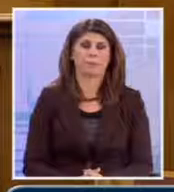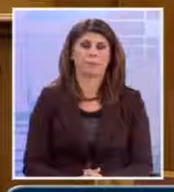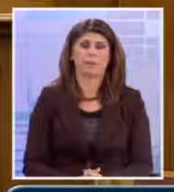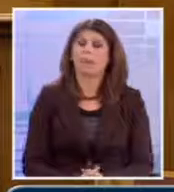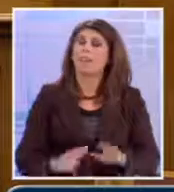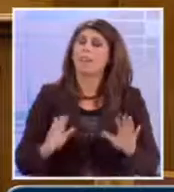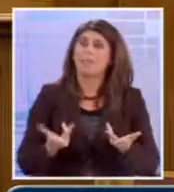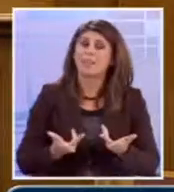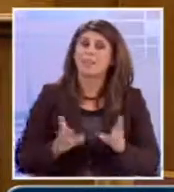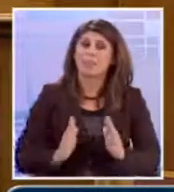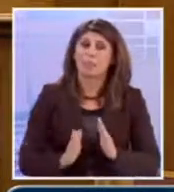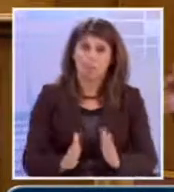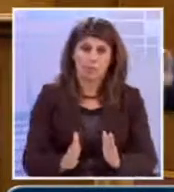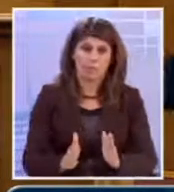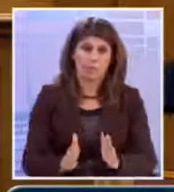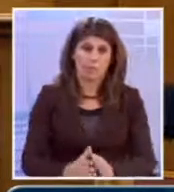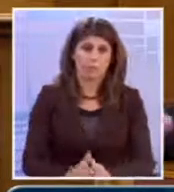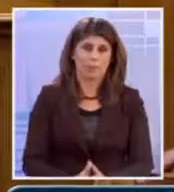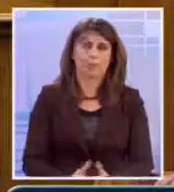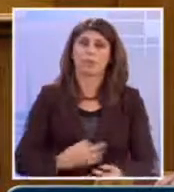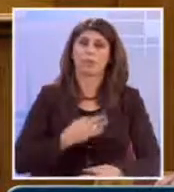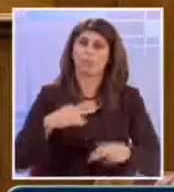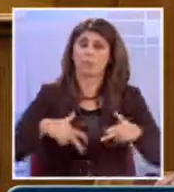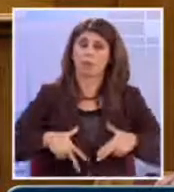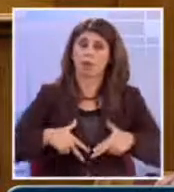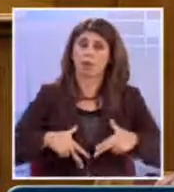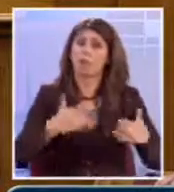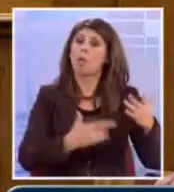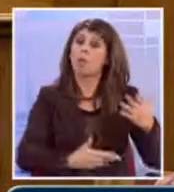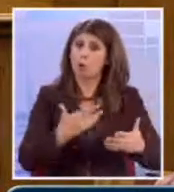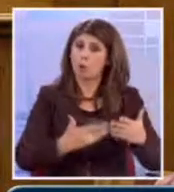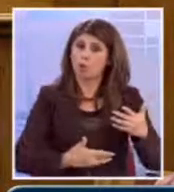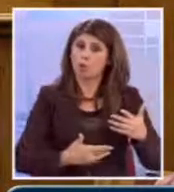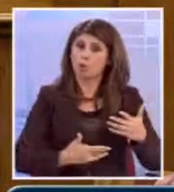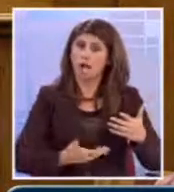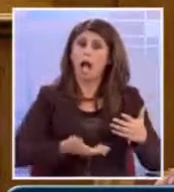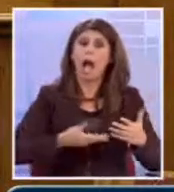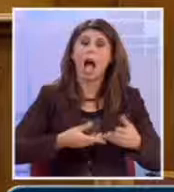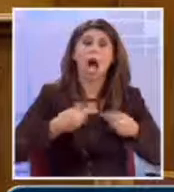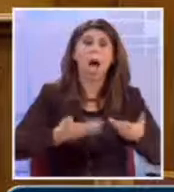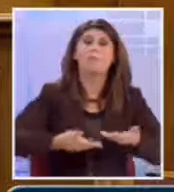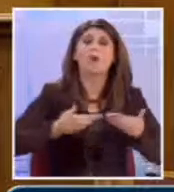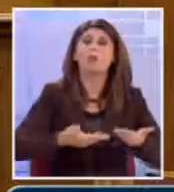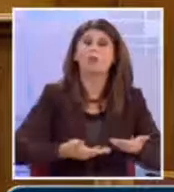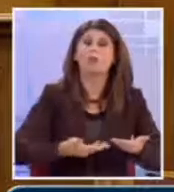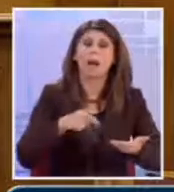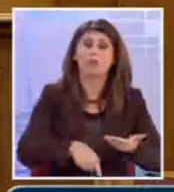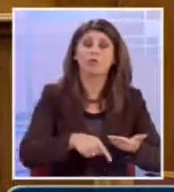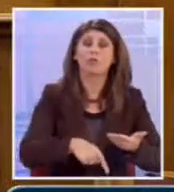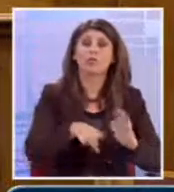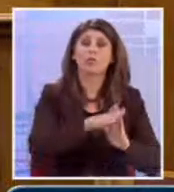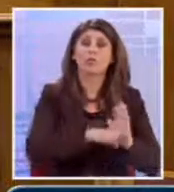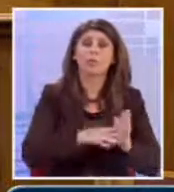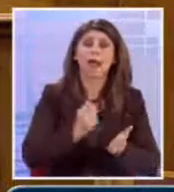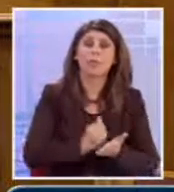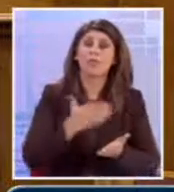Γιατί δεν έχει προχωρήσει, κύριε Υπουργέ, ο προϋπολογισμός απόδοσης, ένα σύστημα δηλαδή